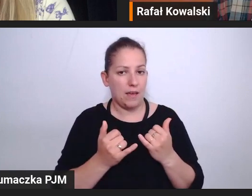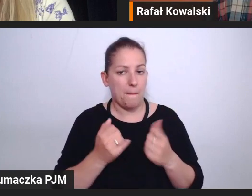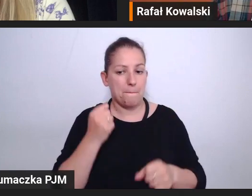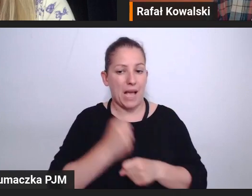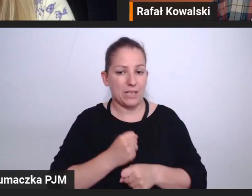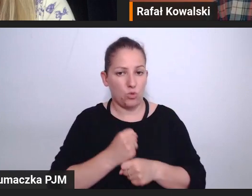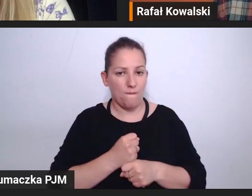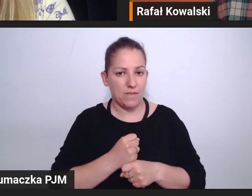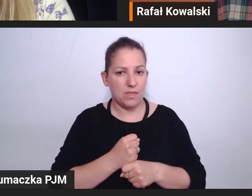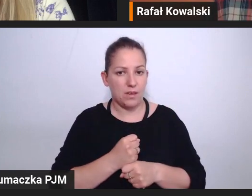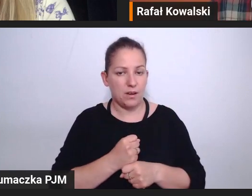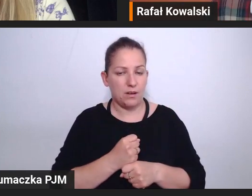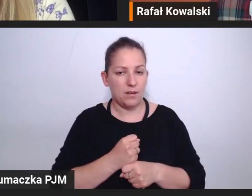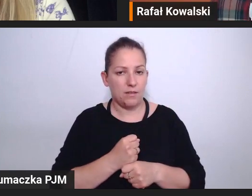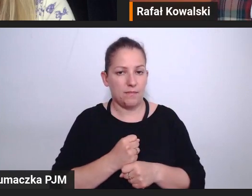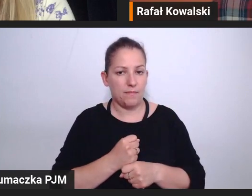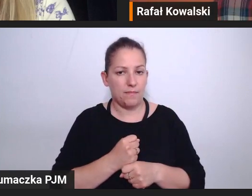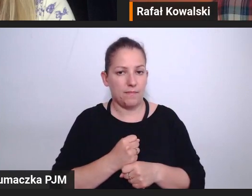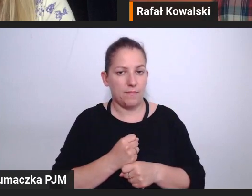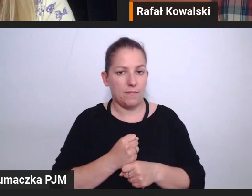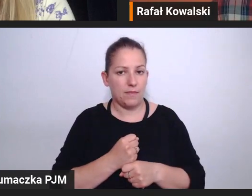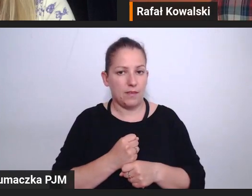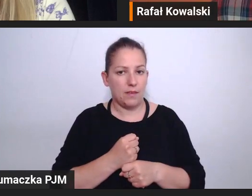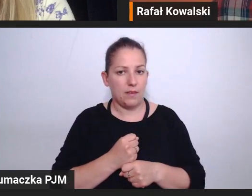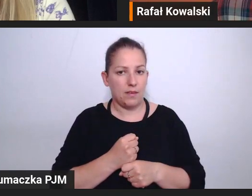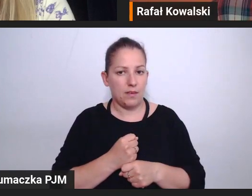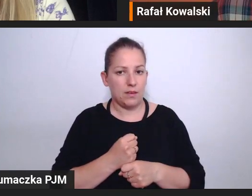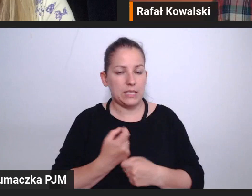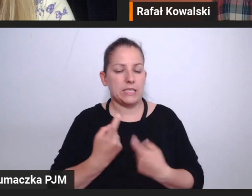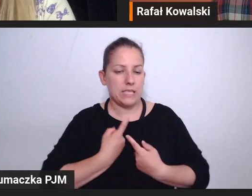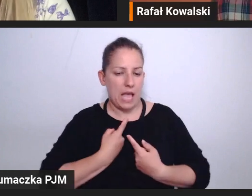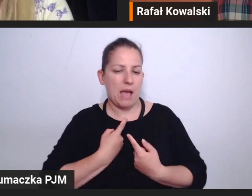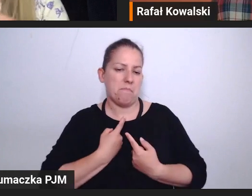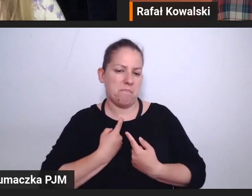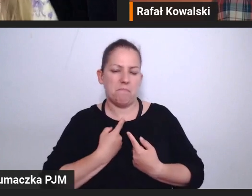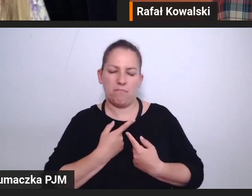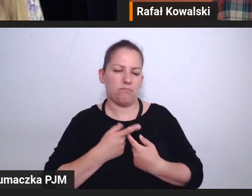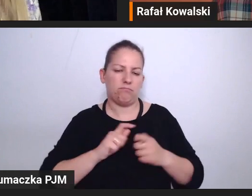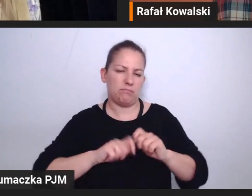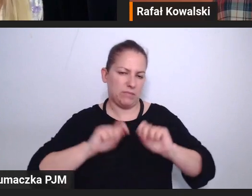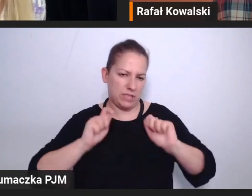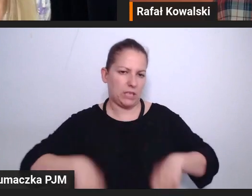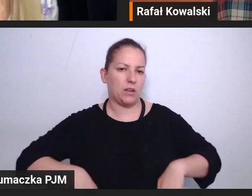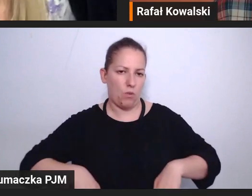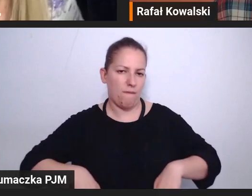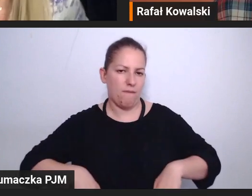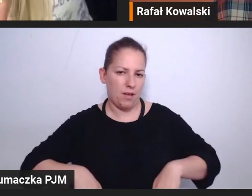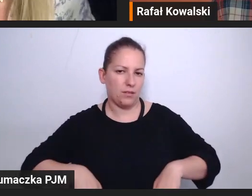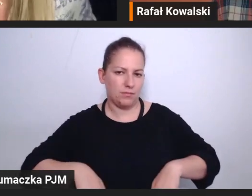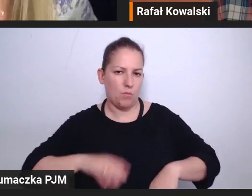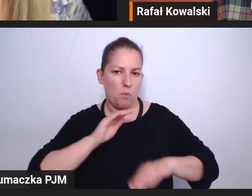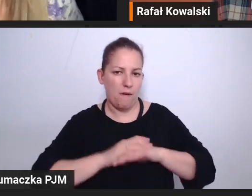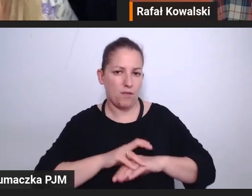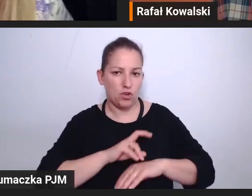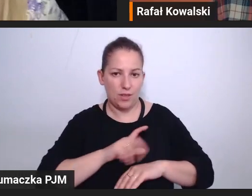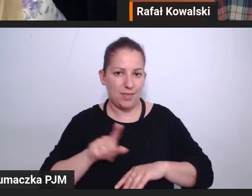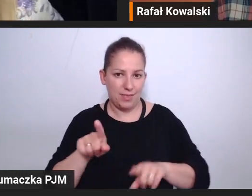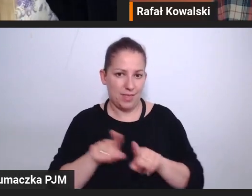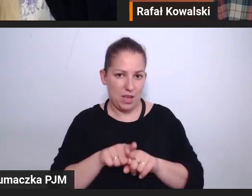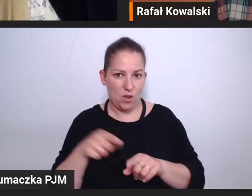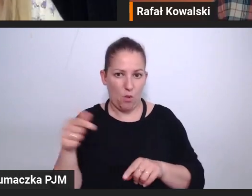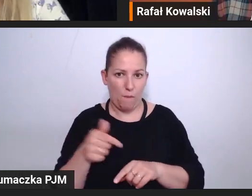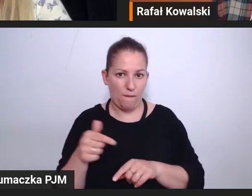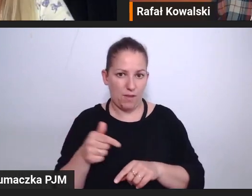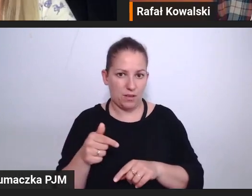pracownik wypowiada umowę, bo pracownik też może jakby zrezygnować, tak. Jak rozumiem, z umowy. Czy on też jest